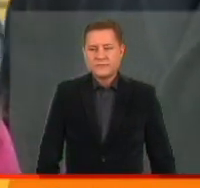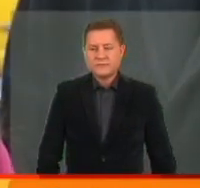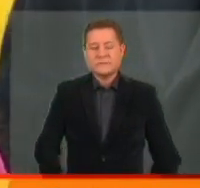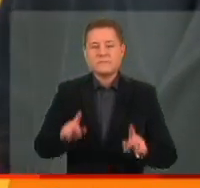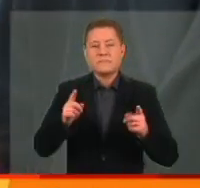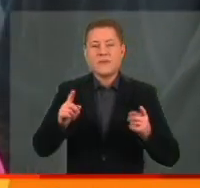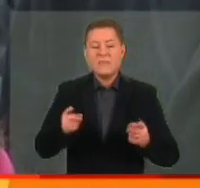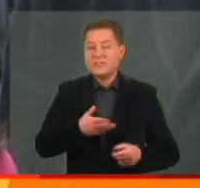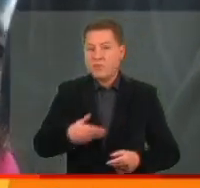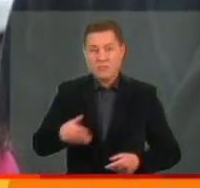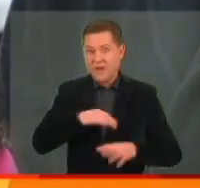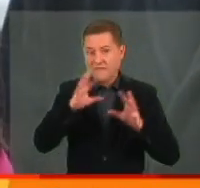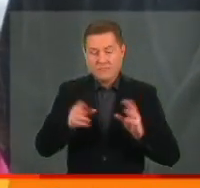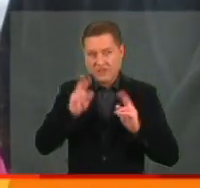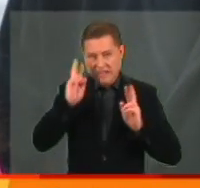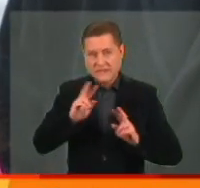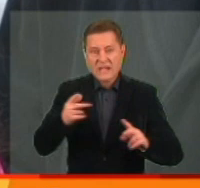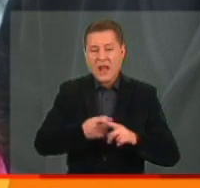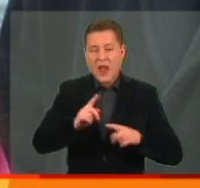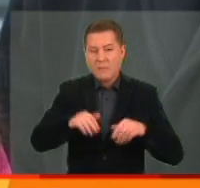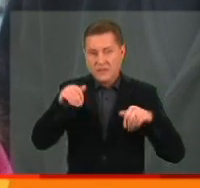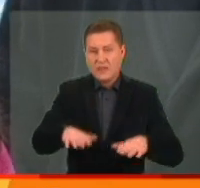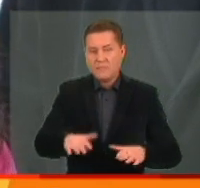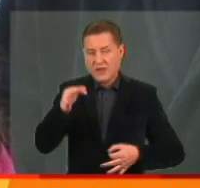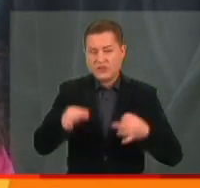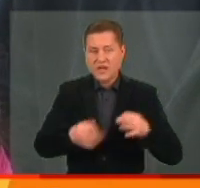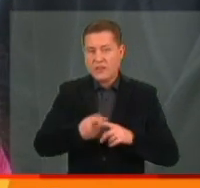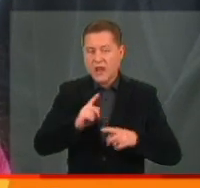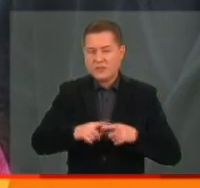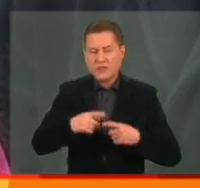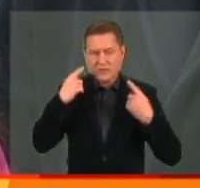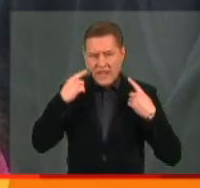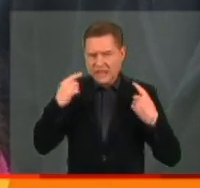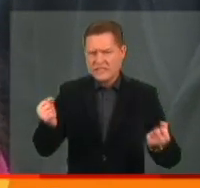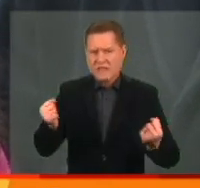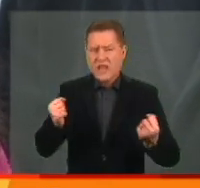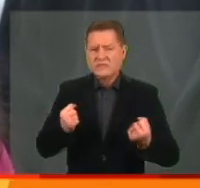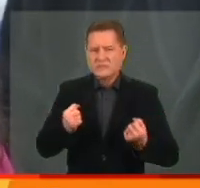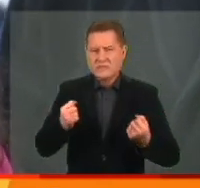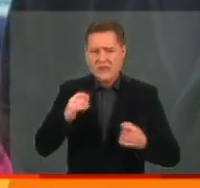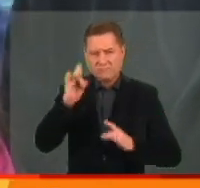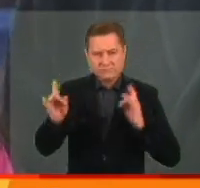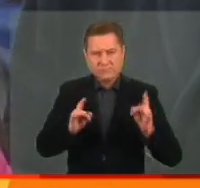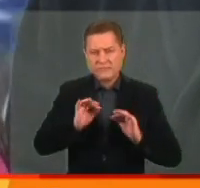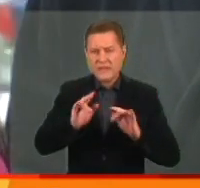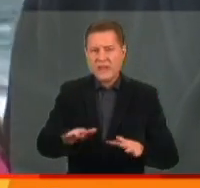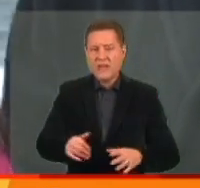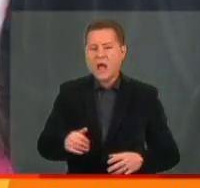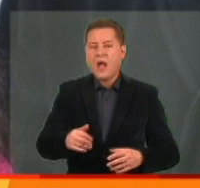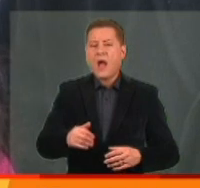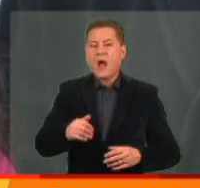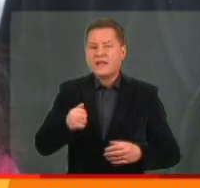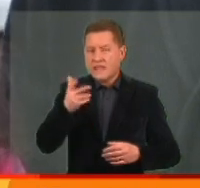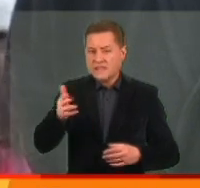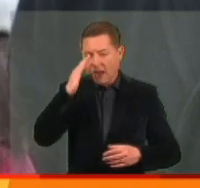Почему мы не, вообще не знали об этой ухвале? Почему заседание? Это же резонансное дело, да? Ну, как минимум несколько родителей можно было